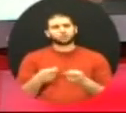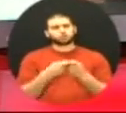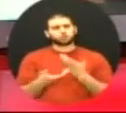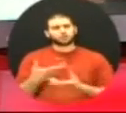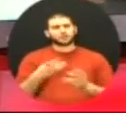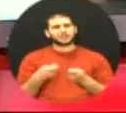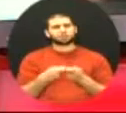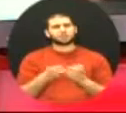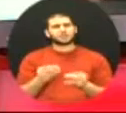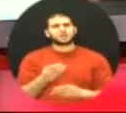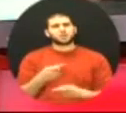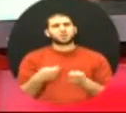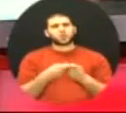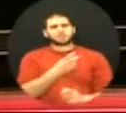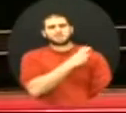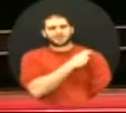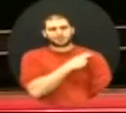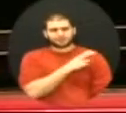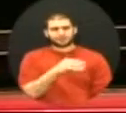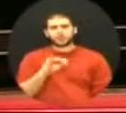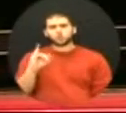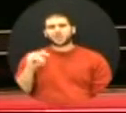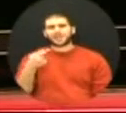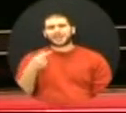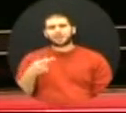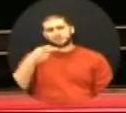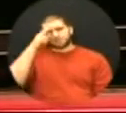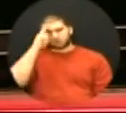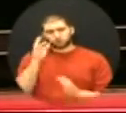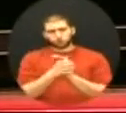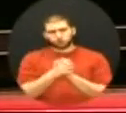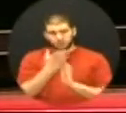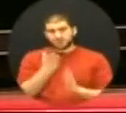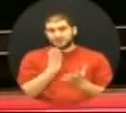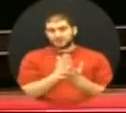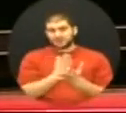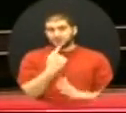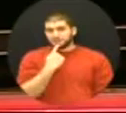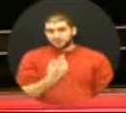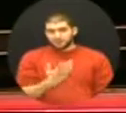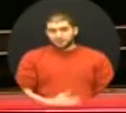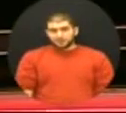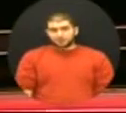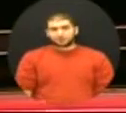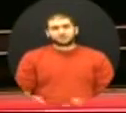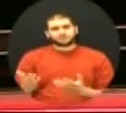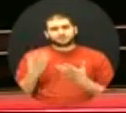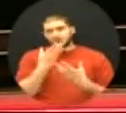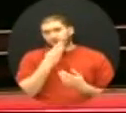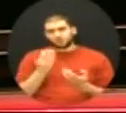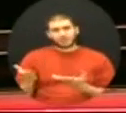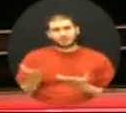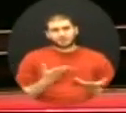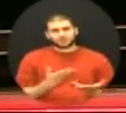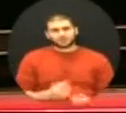שבת הקרובה, נכון. וחבר הכנסת יהודה גליק מהליכוד, שלום גם שלום, לך, שכבר אמר, יום של למה... פנים, לא כל יום הוא יום